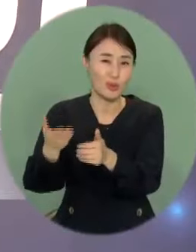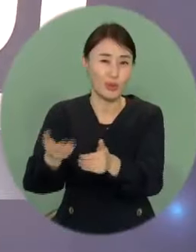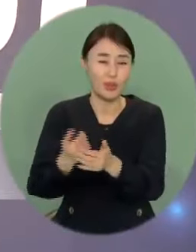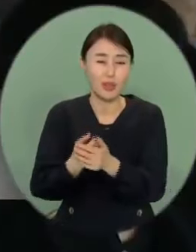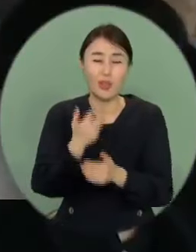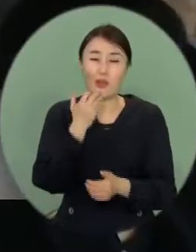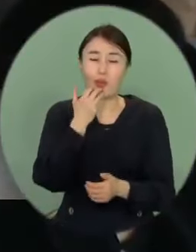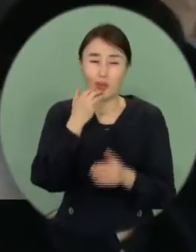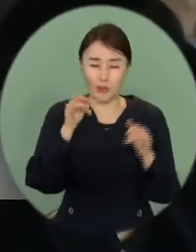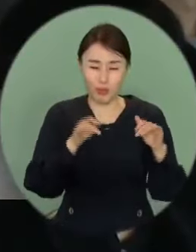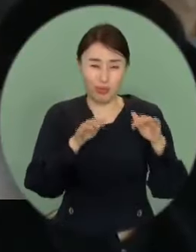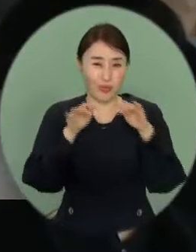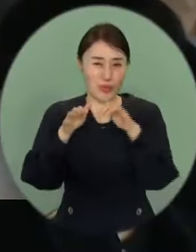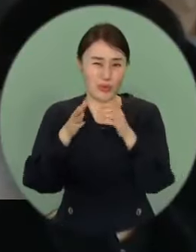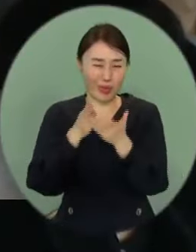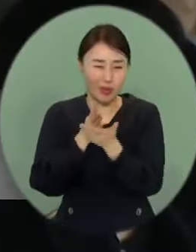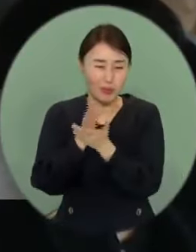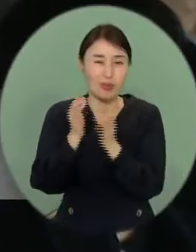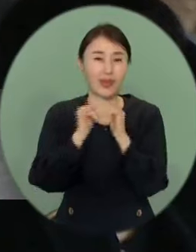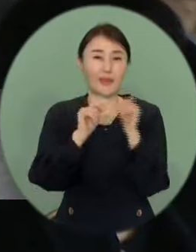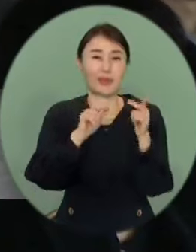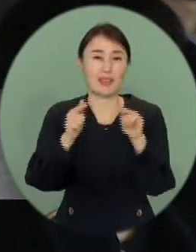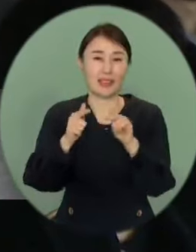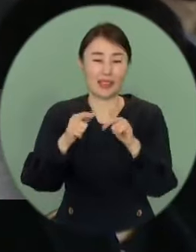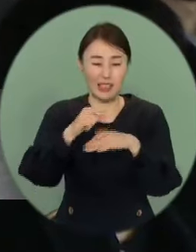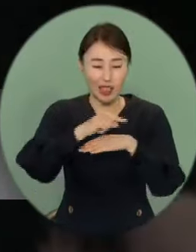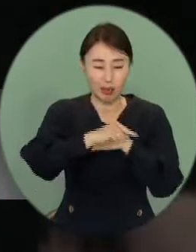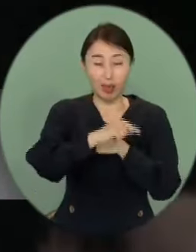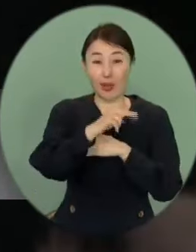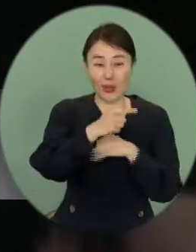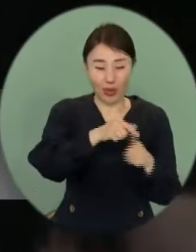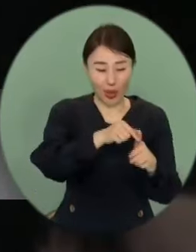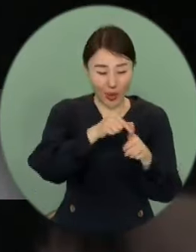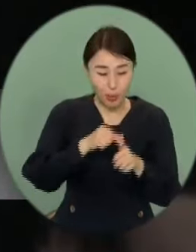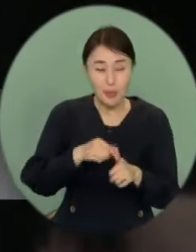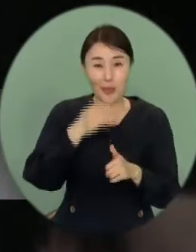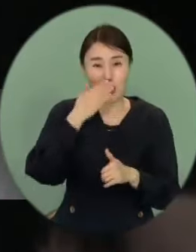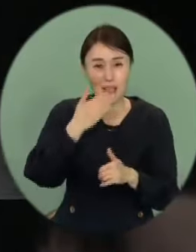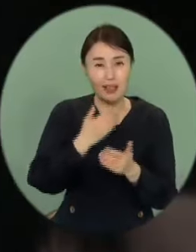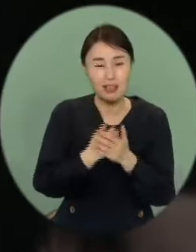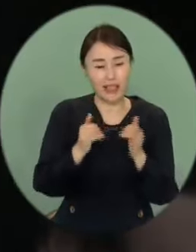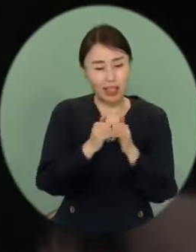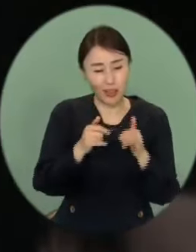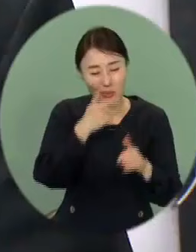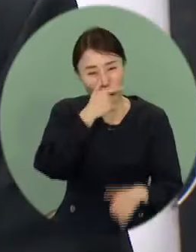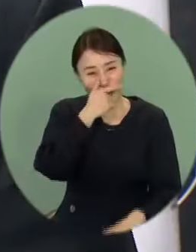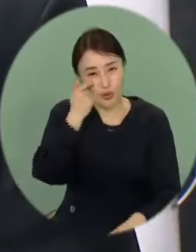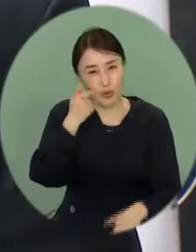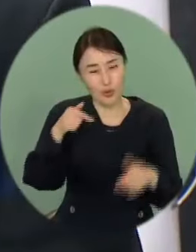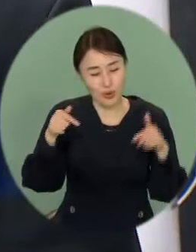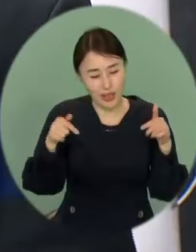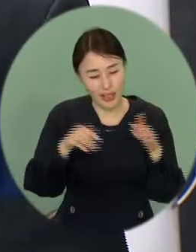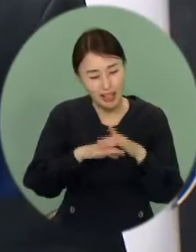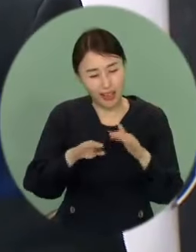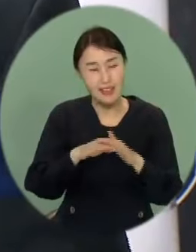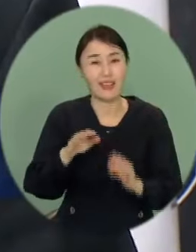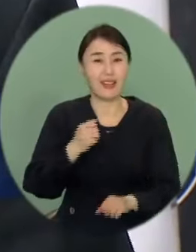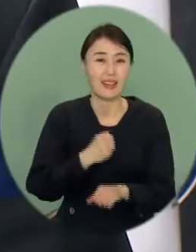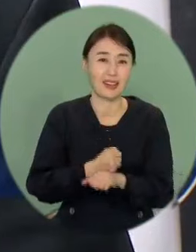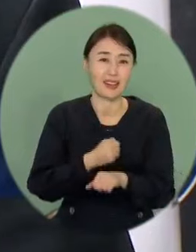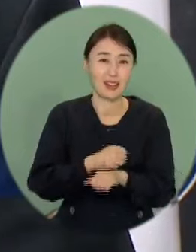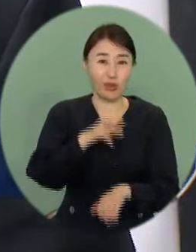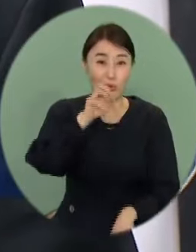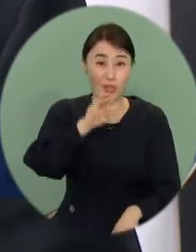수도권에 쏠린 콘텐츠 전문 인제를 지역에서도 채용할 수 있어 인력난 해소를 기대하고 있습니다 사실 광주에서 이번에